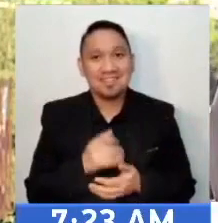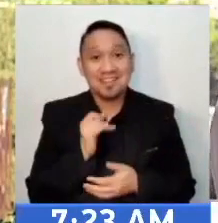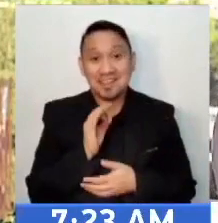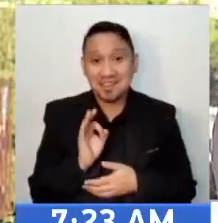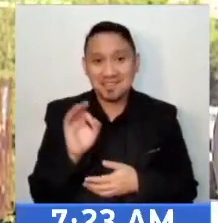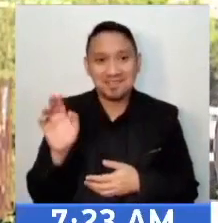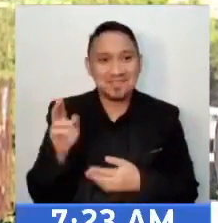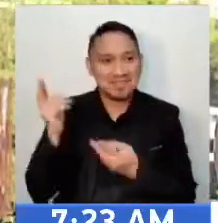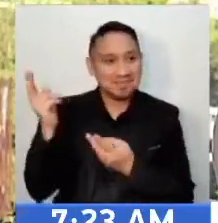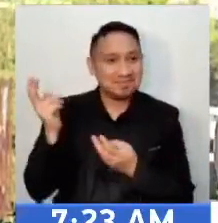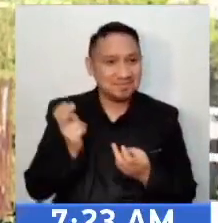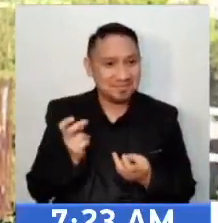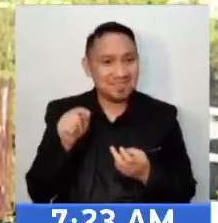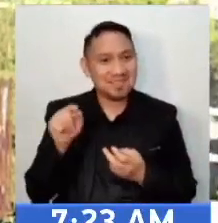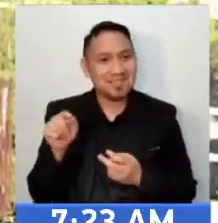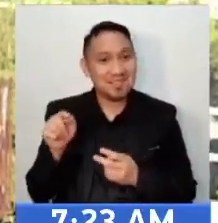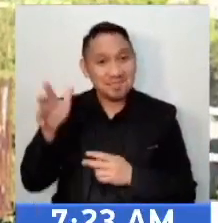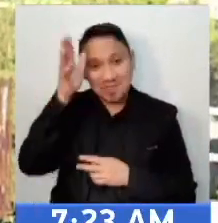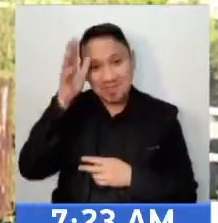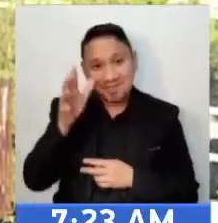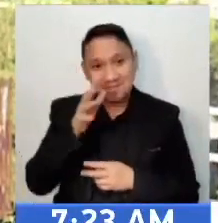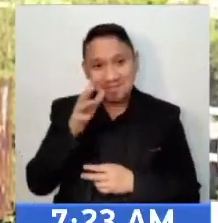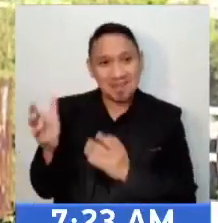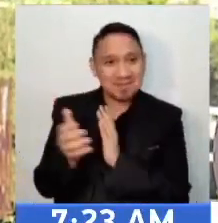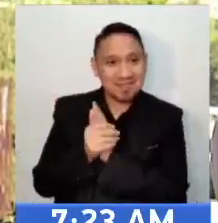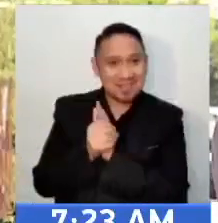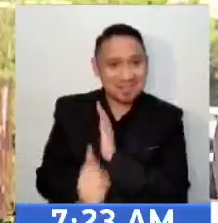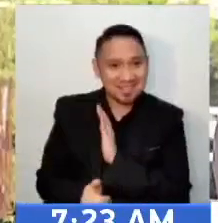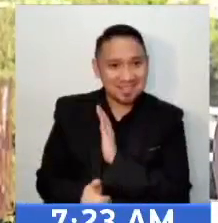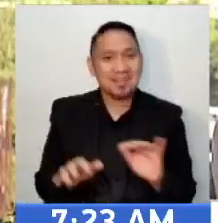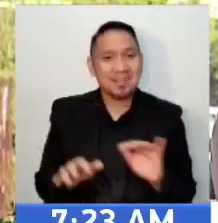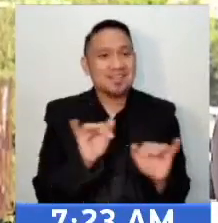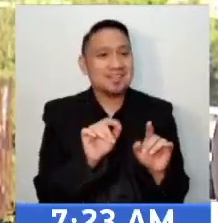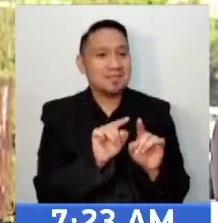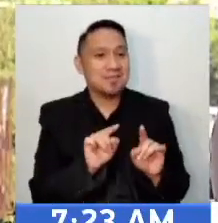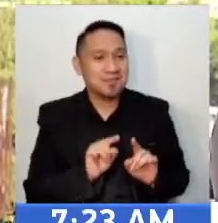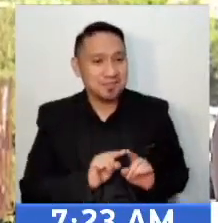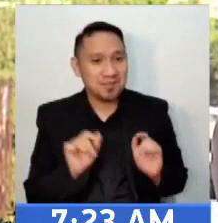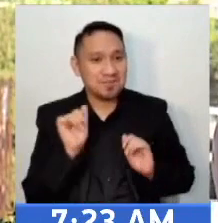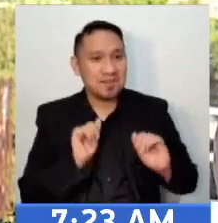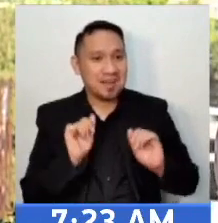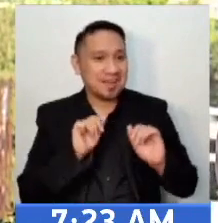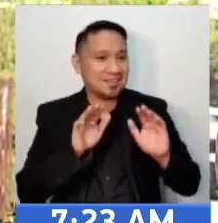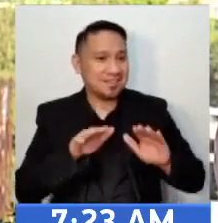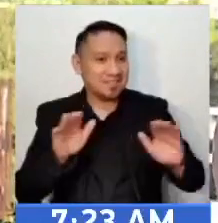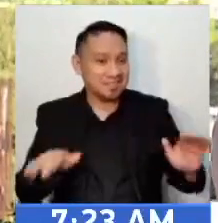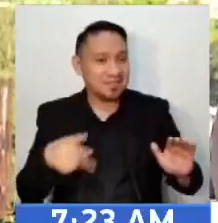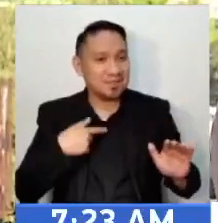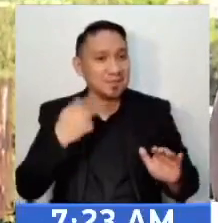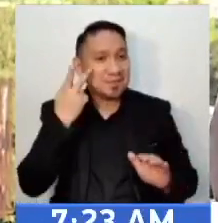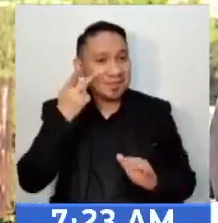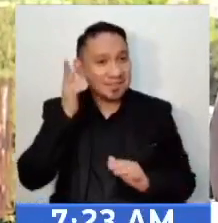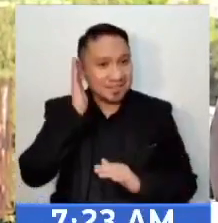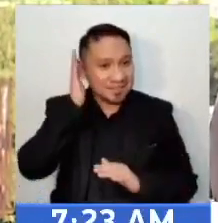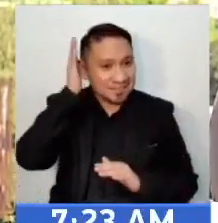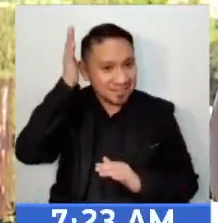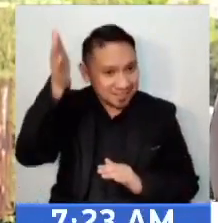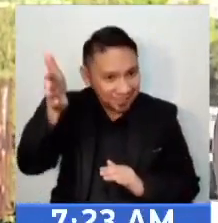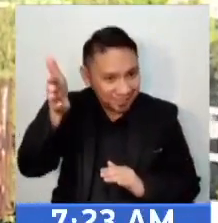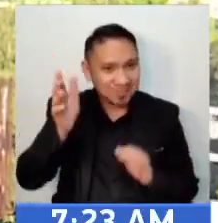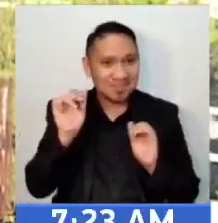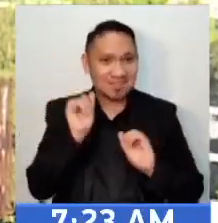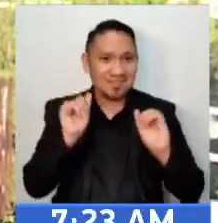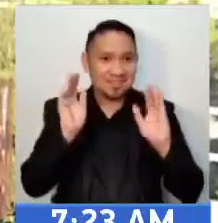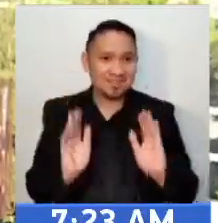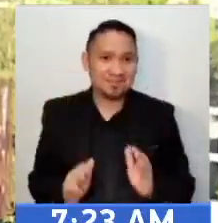skills ng kanilang magulang. Mm-hmm. Gaya ng ilang celebrity kids, are we looking sa future stars of the next generation? Panoorin po natin ito. Hindi